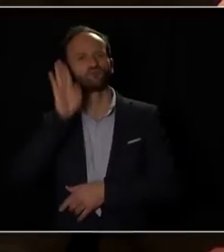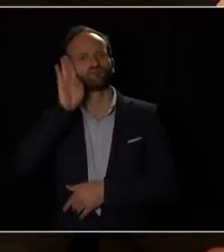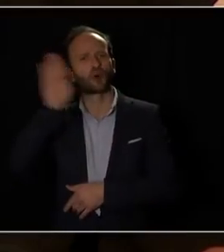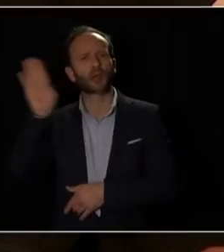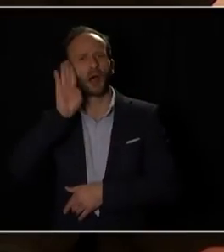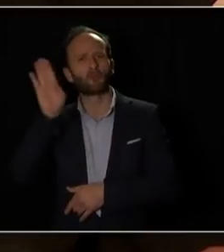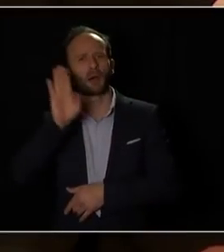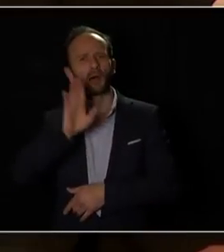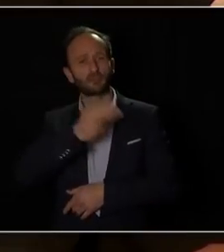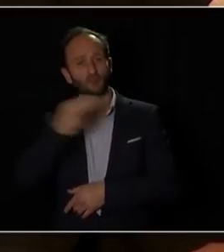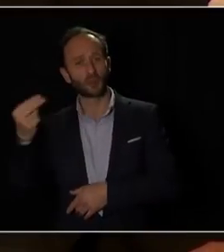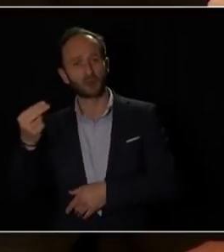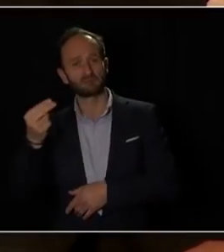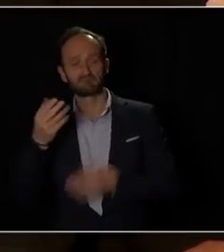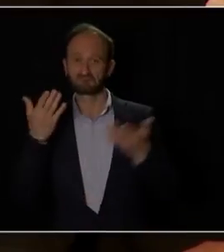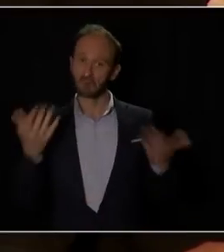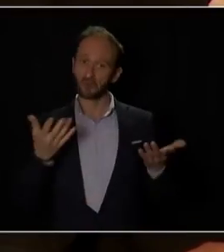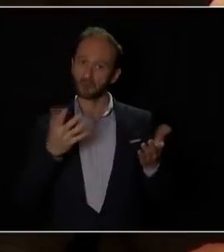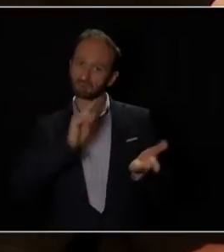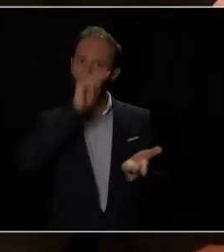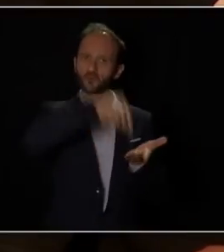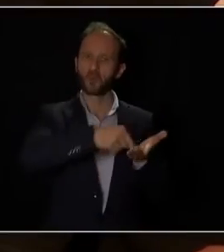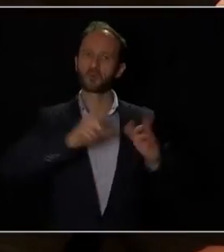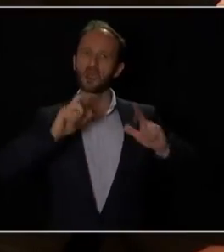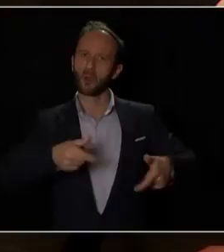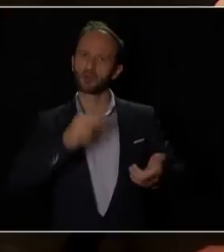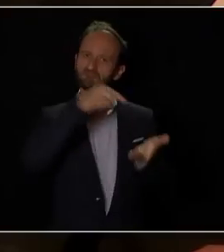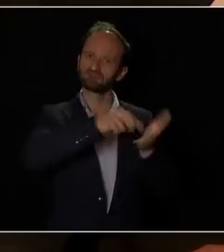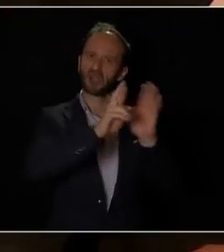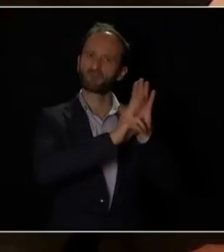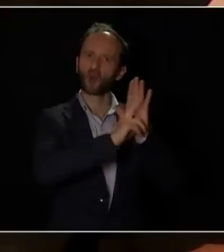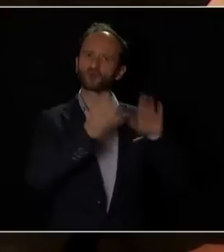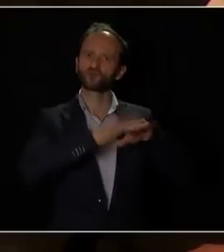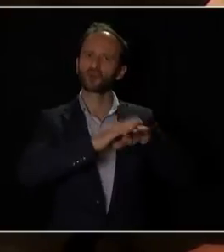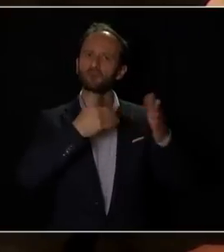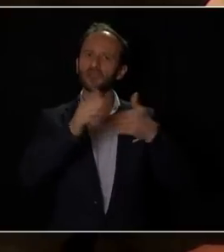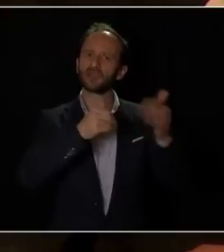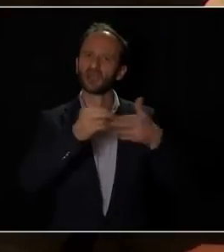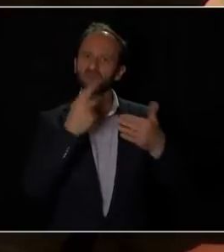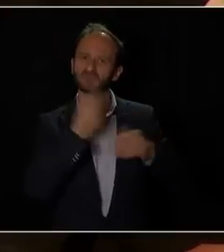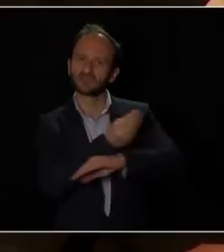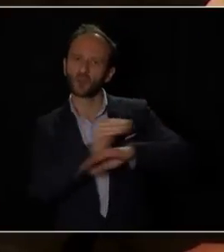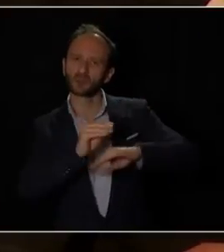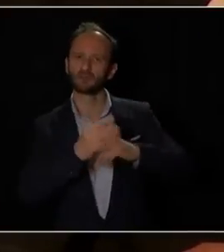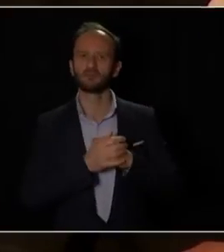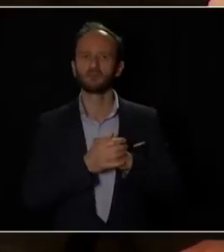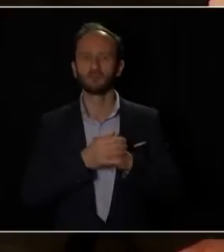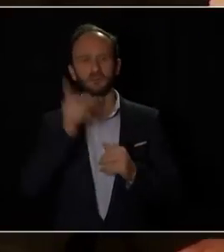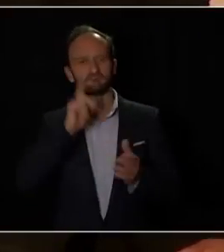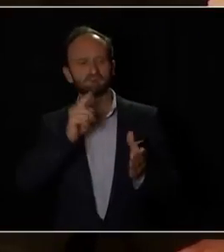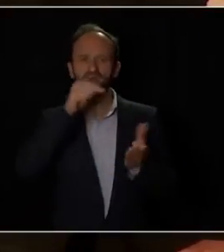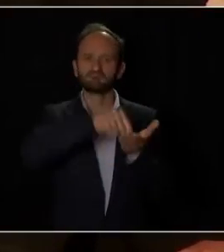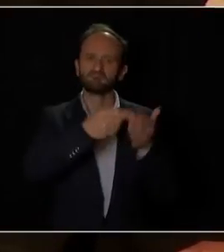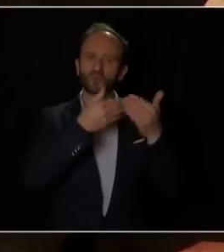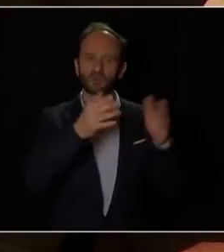un site de référence pour la formation aux métiers de sécurité. Sa création s'inscrit dans le cadre de la volonté de